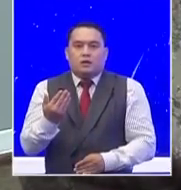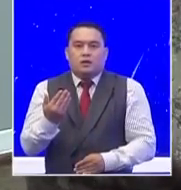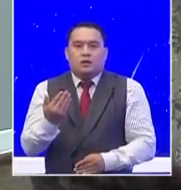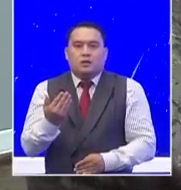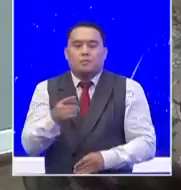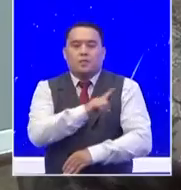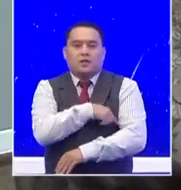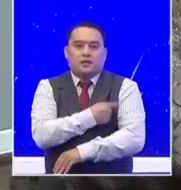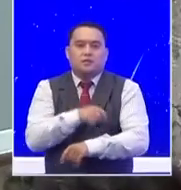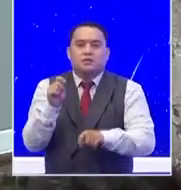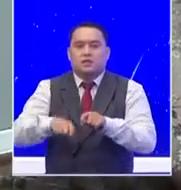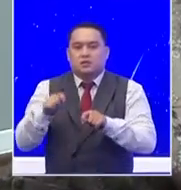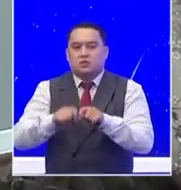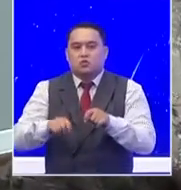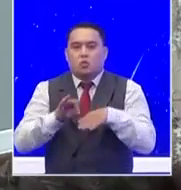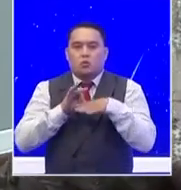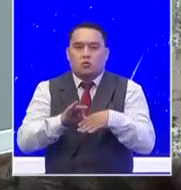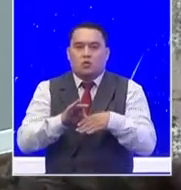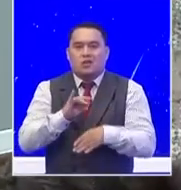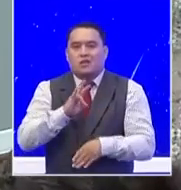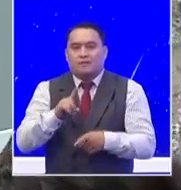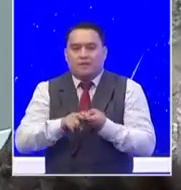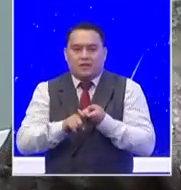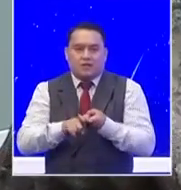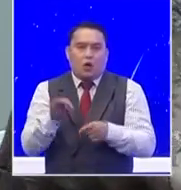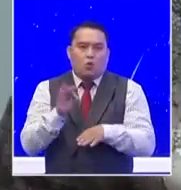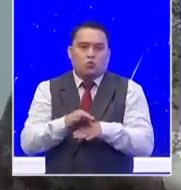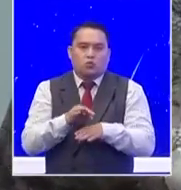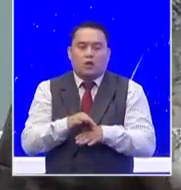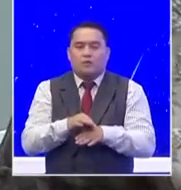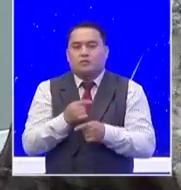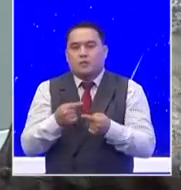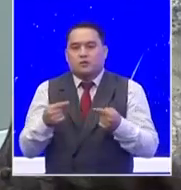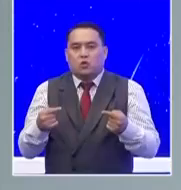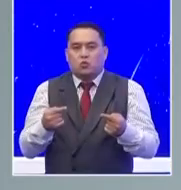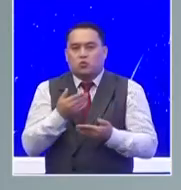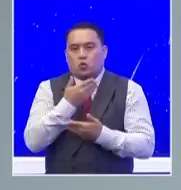медициналық тексерістен өткізілу керек, инфекциялық ауруларға, яғни бруцеллезға